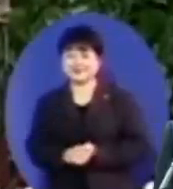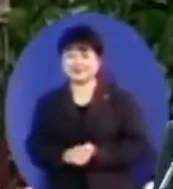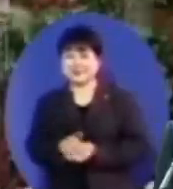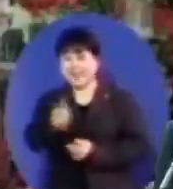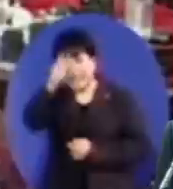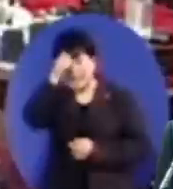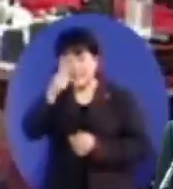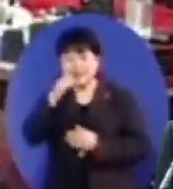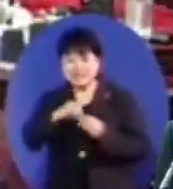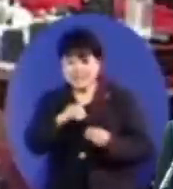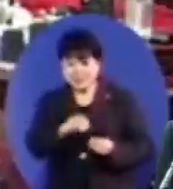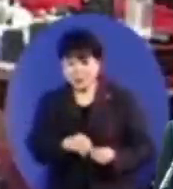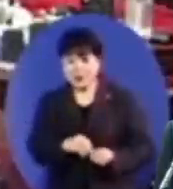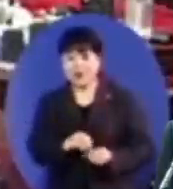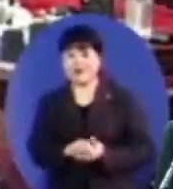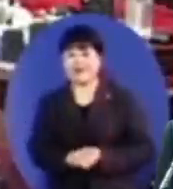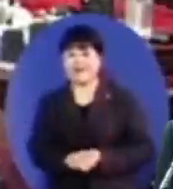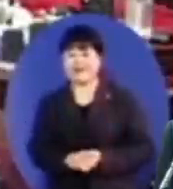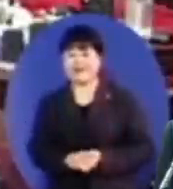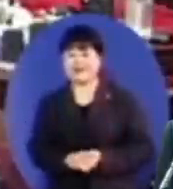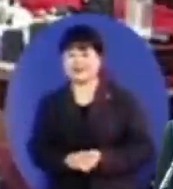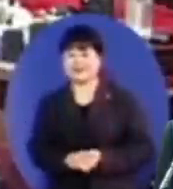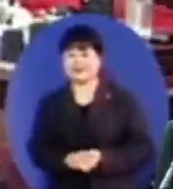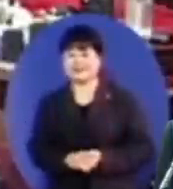아담의 자손들 치고